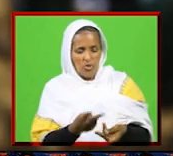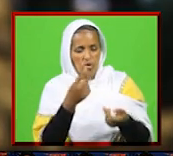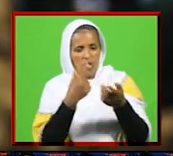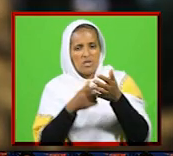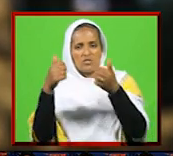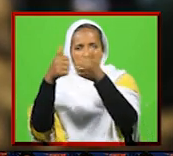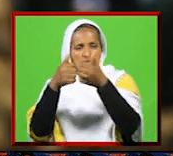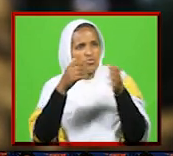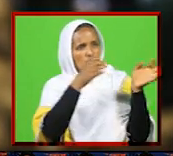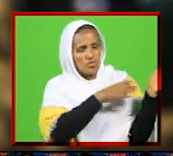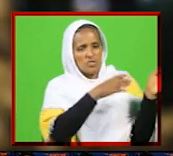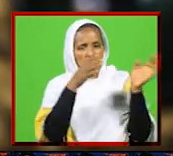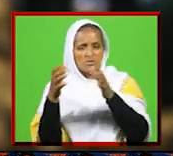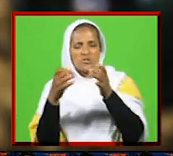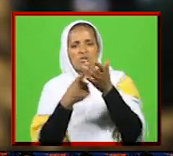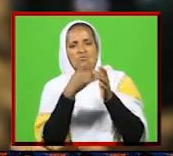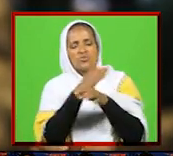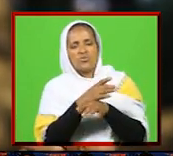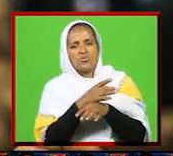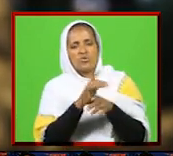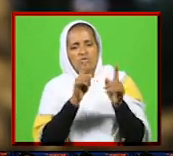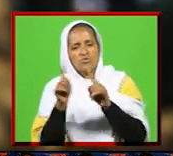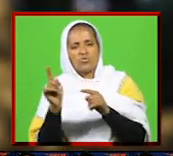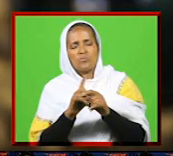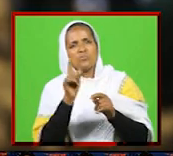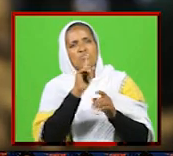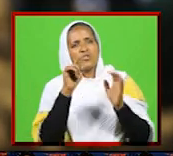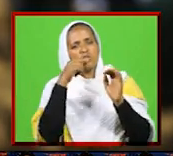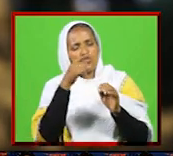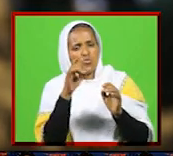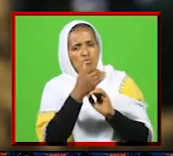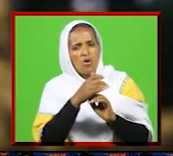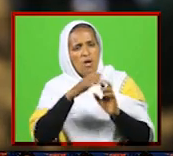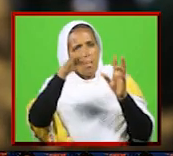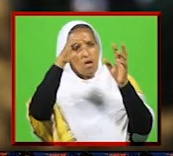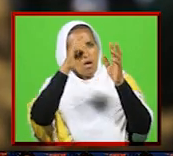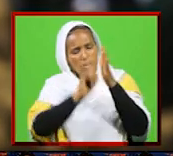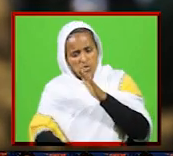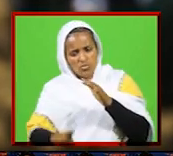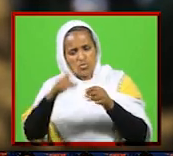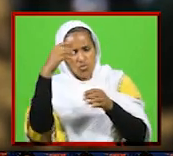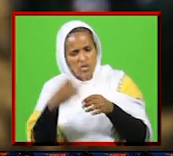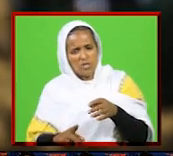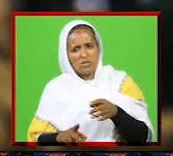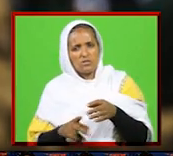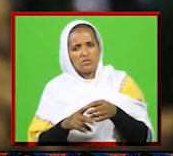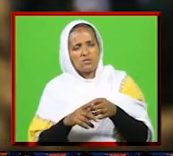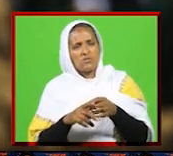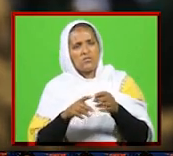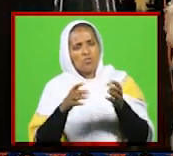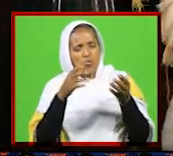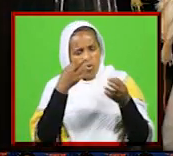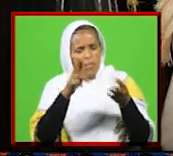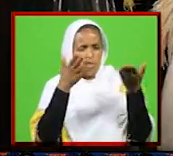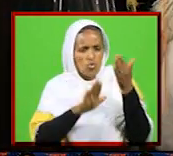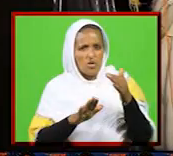አልችልም። ያው ገደል እንደምታየው ወዲያ ሲል ይሄ ሲገጨው ይሄ ወዲህ ሲገጨው እንዲያው ምን ይሉኝ ይሆን እንዲያው